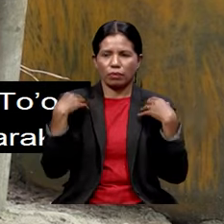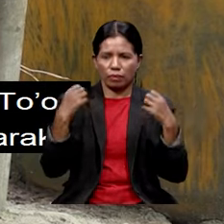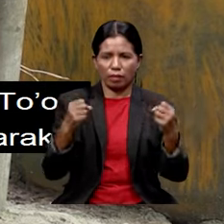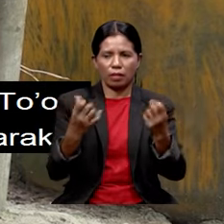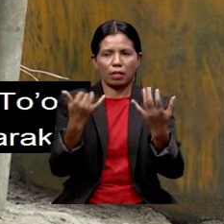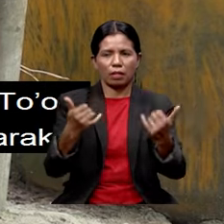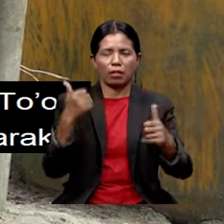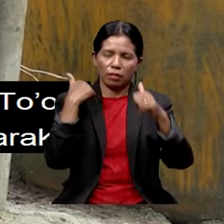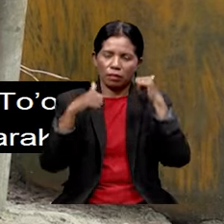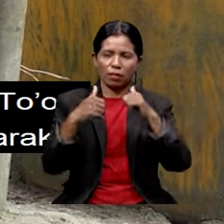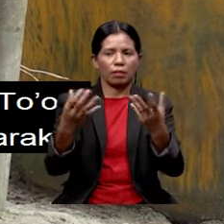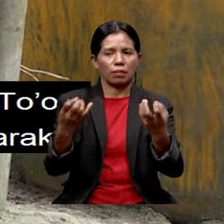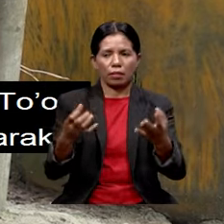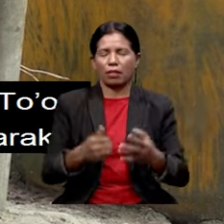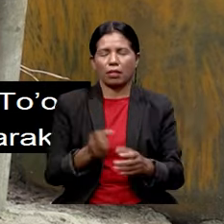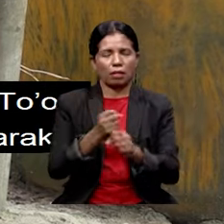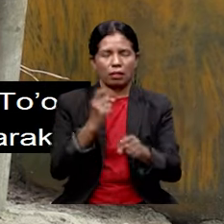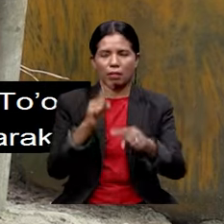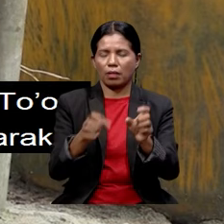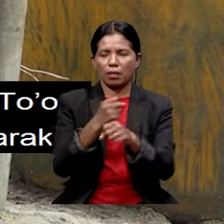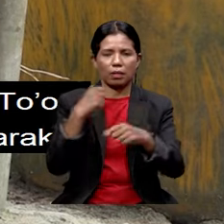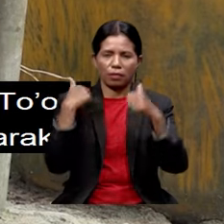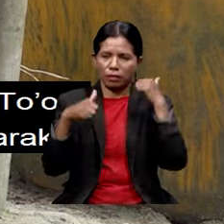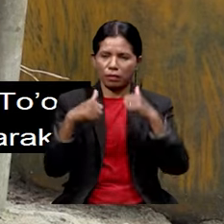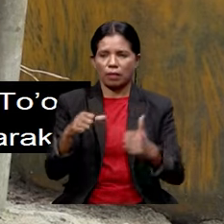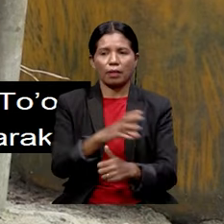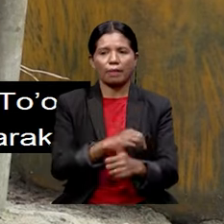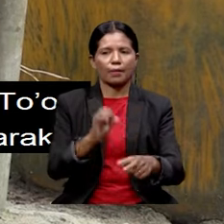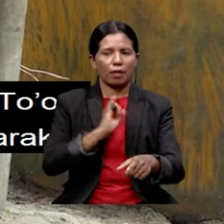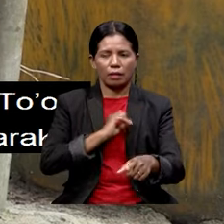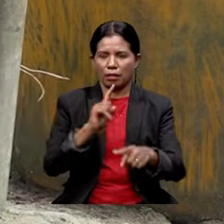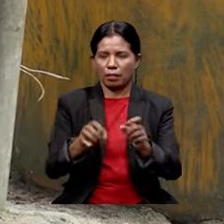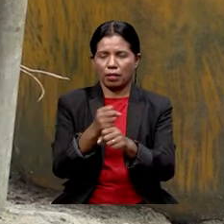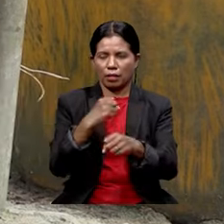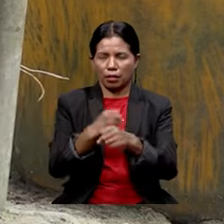pala fai tutu e pala vina vina tu e